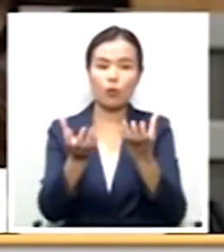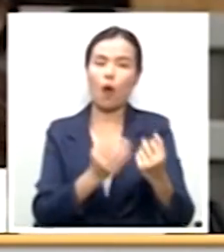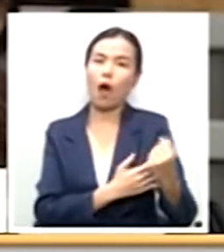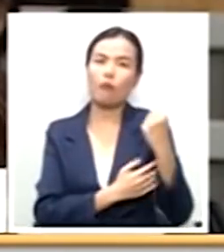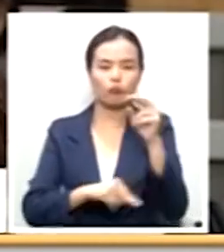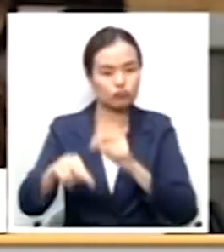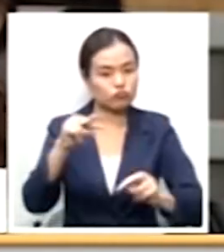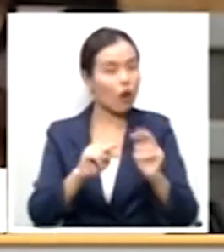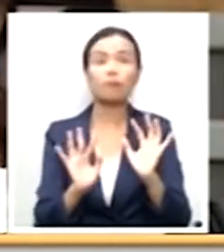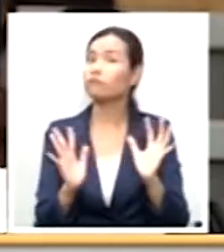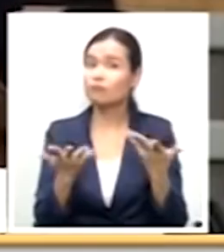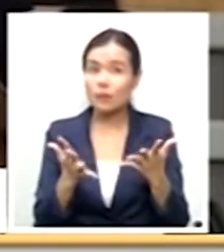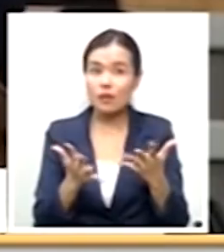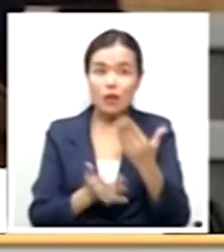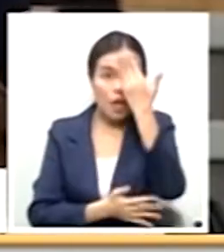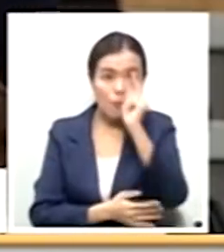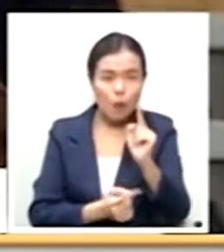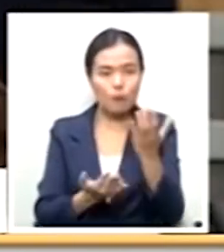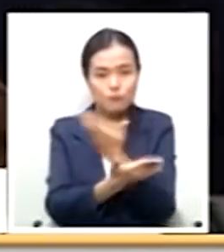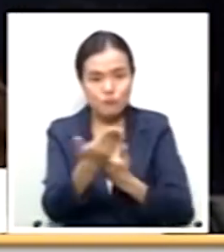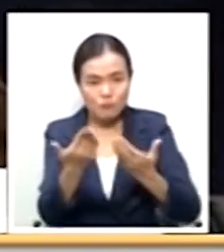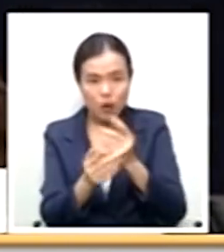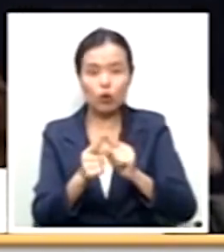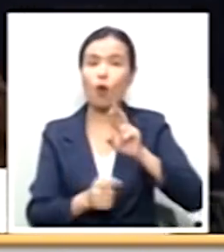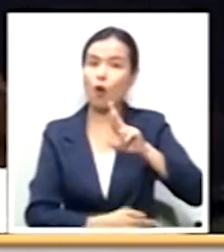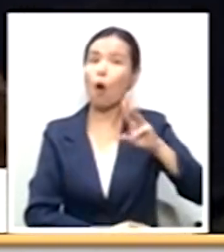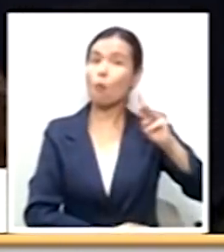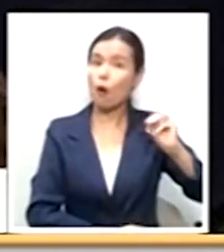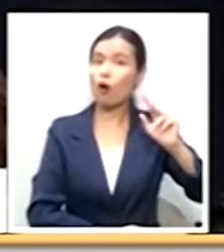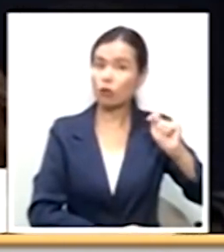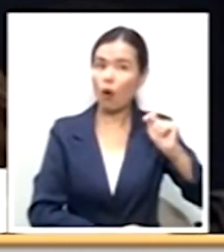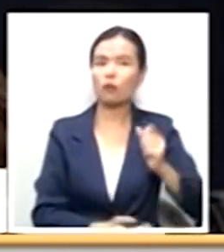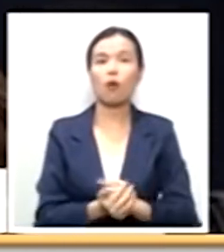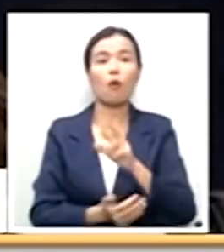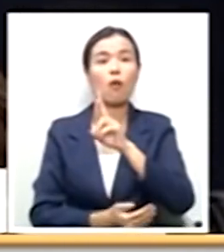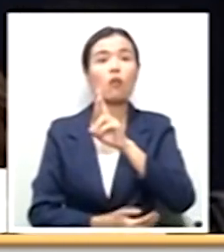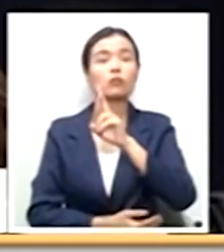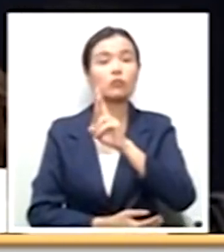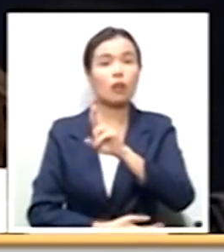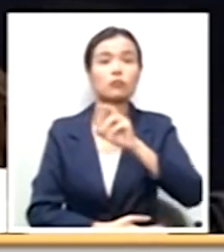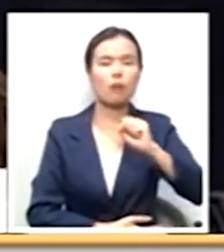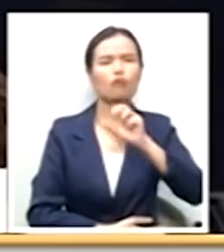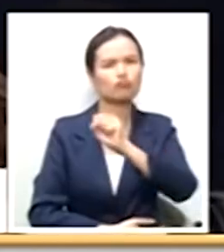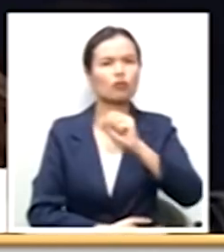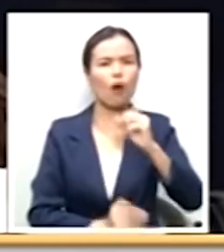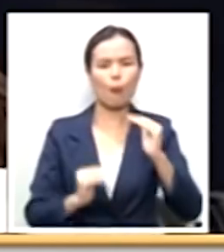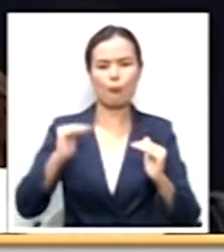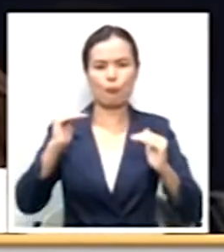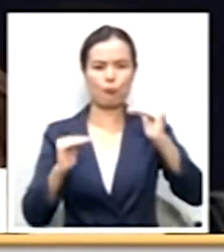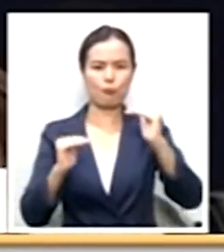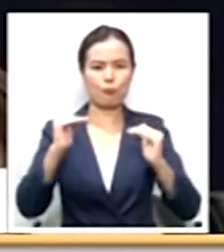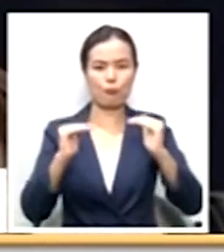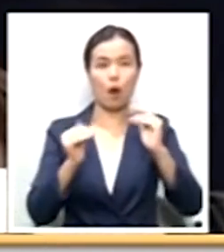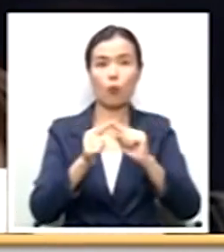ตรวจสอบเพราะมันเป็นดุลพินิจของคณะรัฐมนตรีในขณะเดียวกันสภาผู้แทนราษฎรเองก็มีอำนาจทวงดุลกับคณะรัฐมนตรีตรง